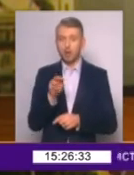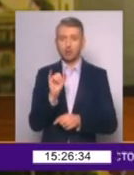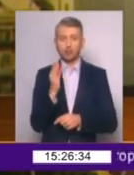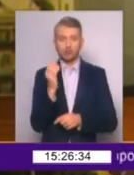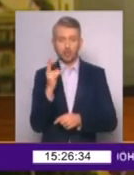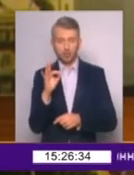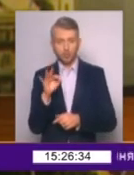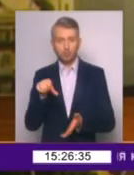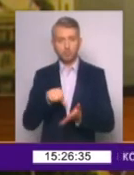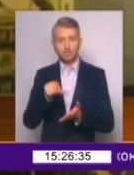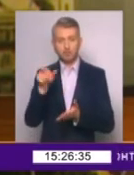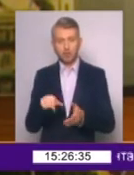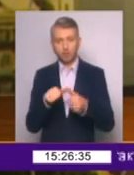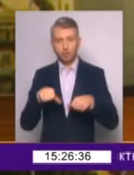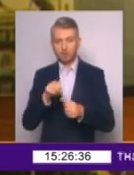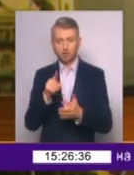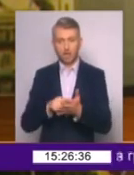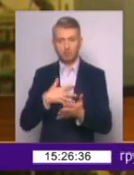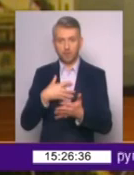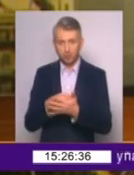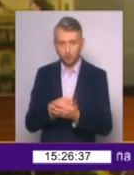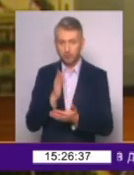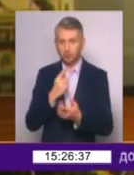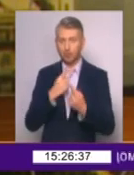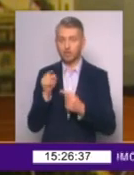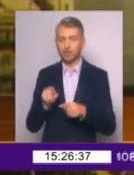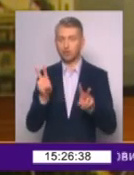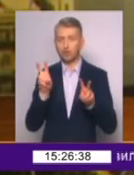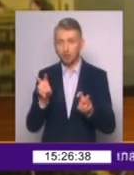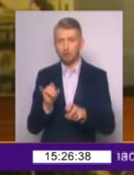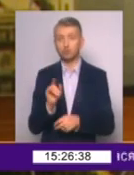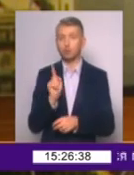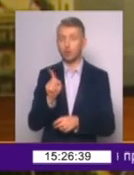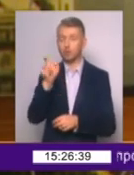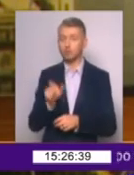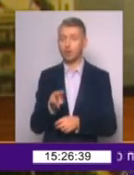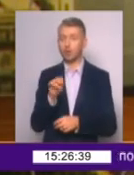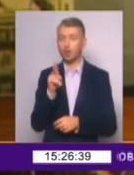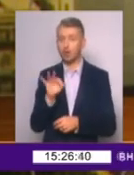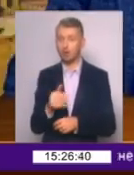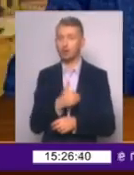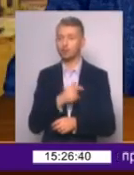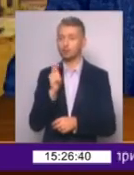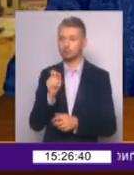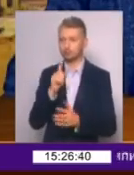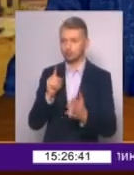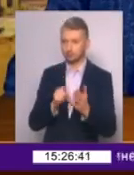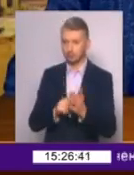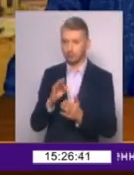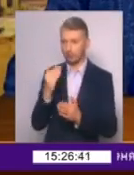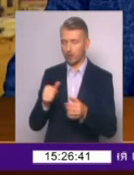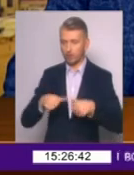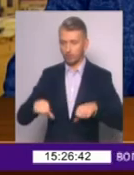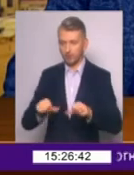комісії з питань власності. Тож сьогодні обов'язково будемо говорити і на цю тему. І, до речі, пане Михайло, якраз зараз хочу вам поставити запитання, яке стосується вашої